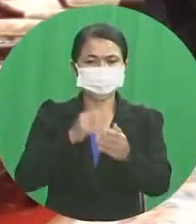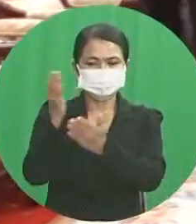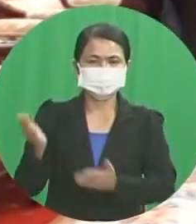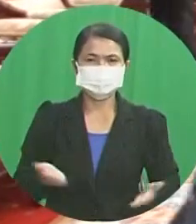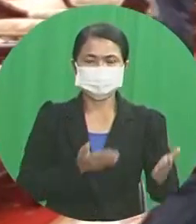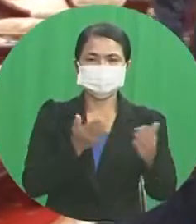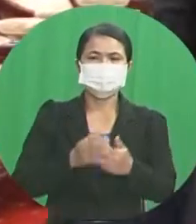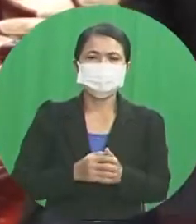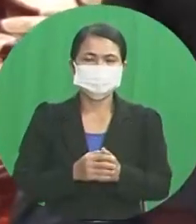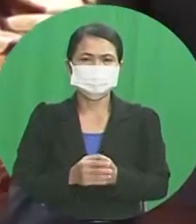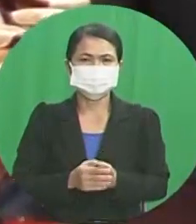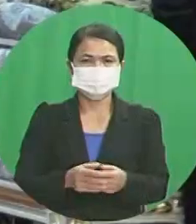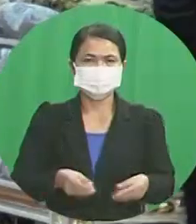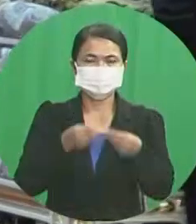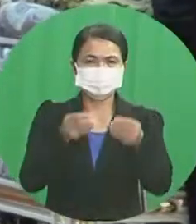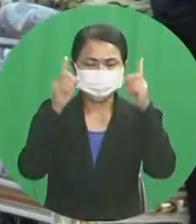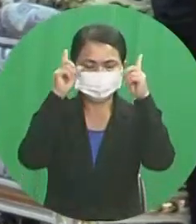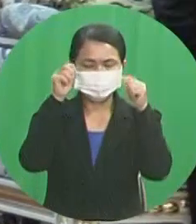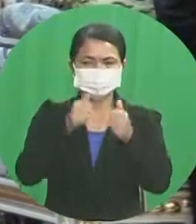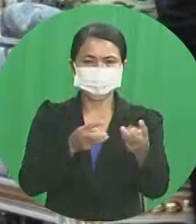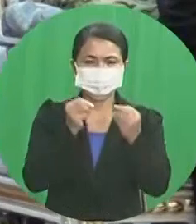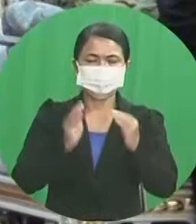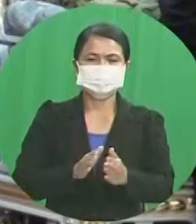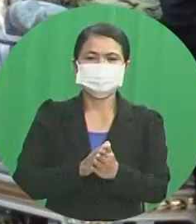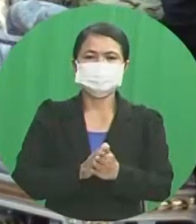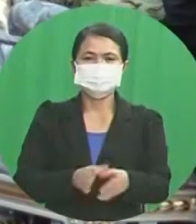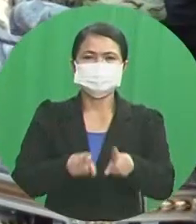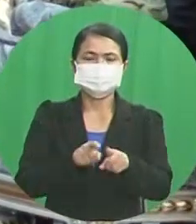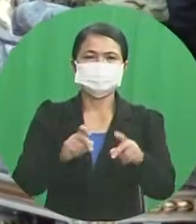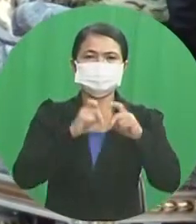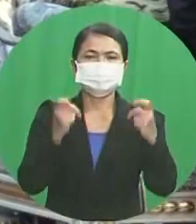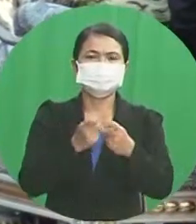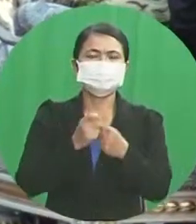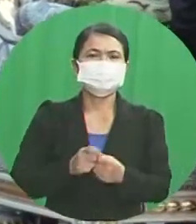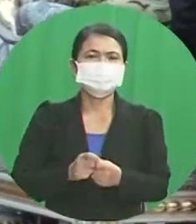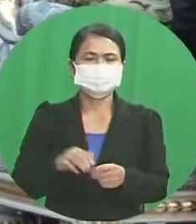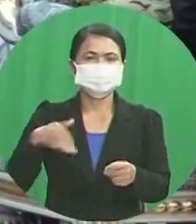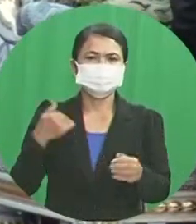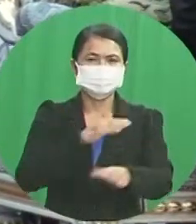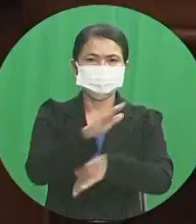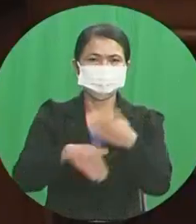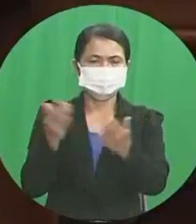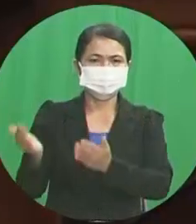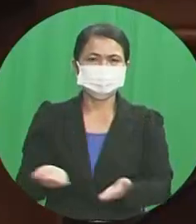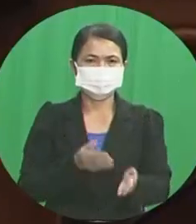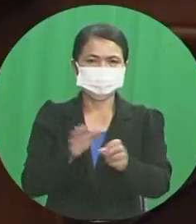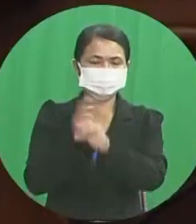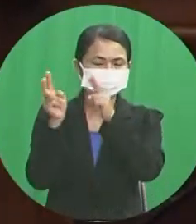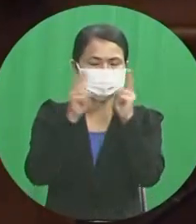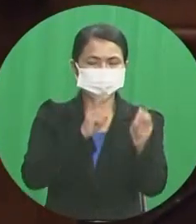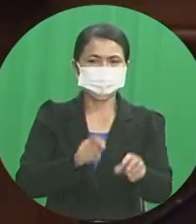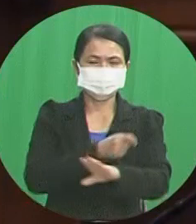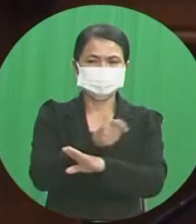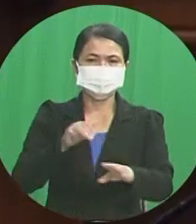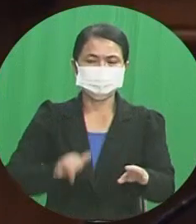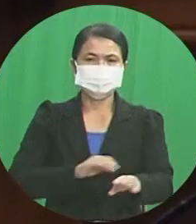មន៍យ៉ាងកក់ក្តៅចំពោះឯកឧត្តមនាយករដ្ឋមន្ត្រីព្រមទាំងគណៈប្រតិភូទាំងអស់ដែលបានអញ្ជើញមកបំពេញទស្សនកិច្ចផ្លូវរដ្ឋ